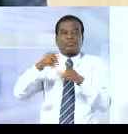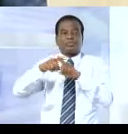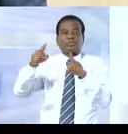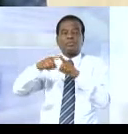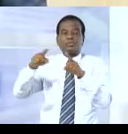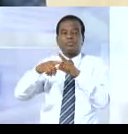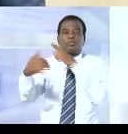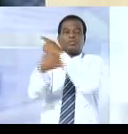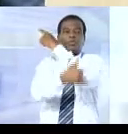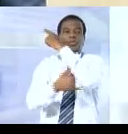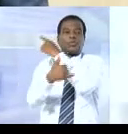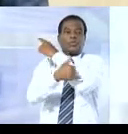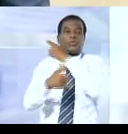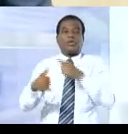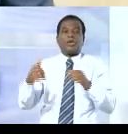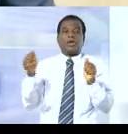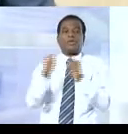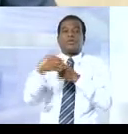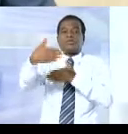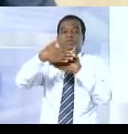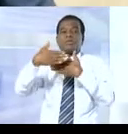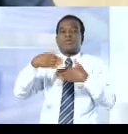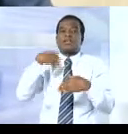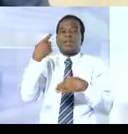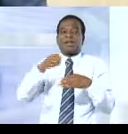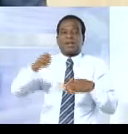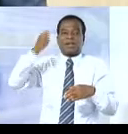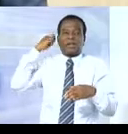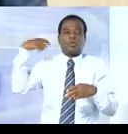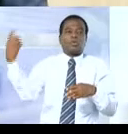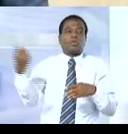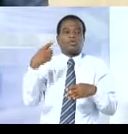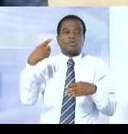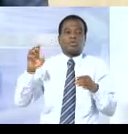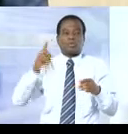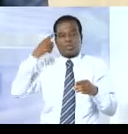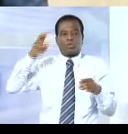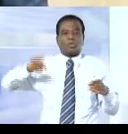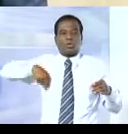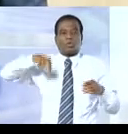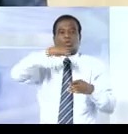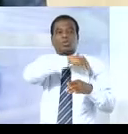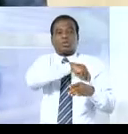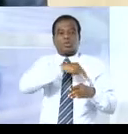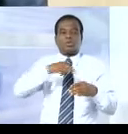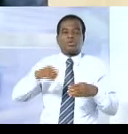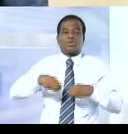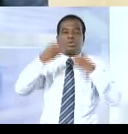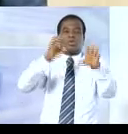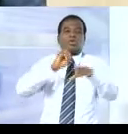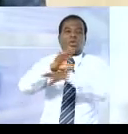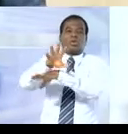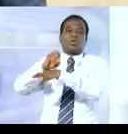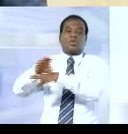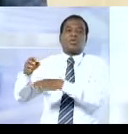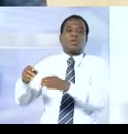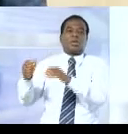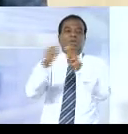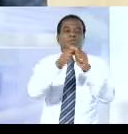différents États membres, compte tenu de la proximité qui a toujours été la nôtre, et de nous donner des conseils